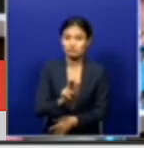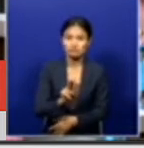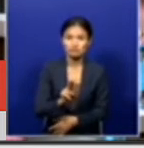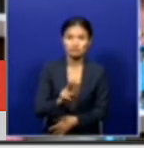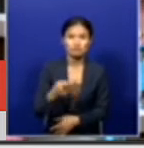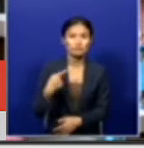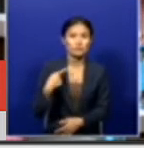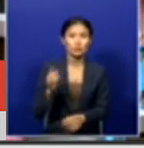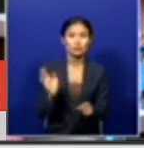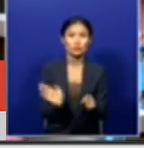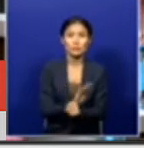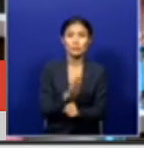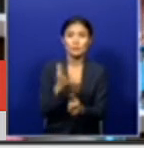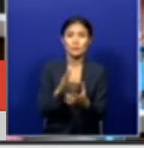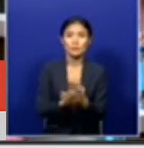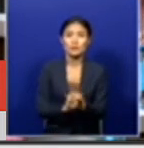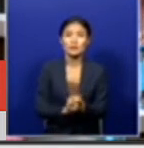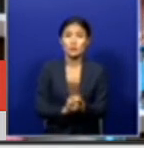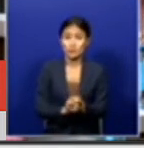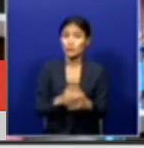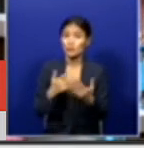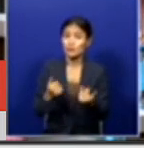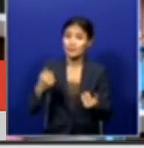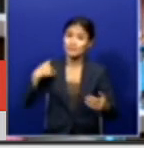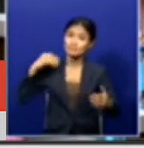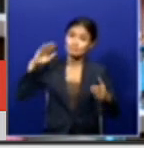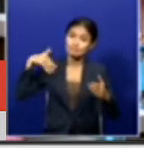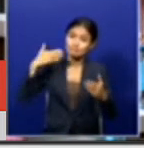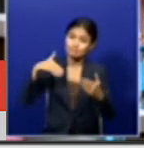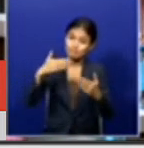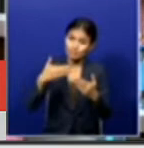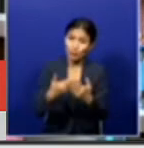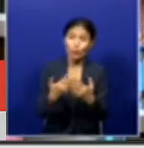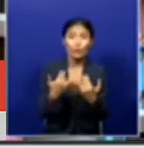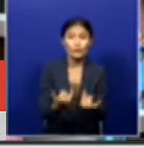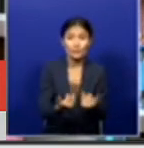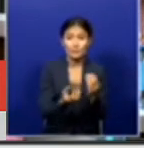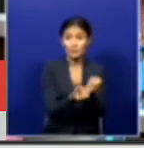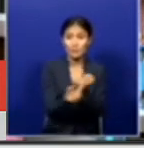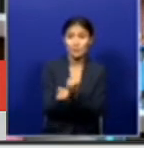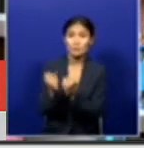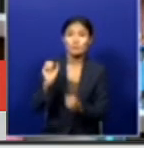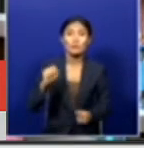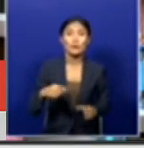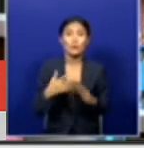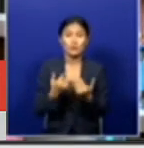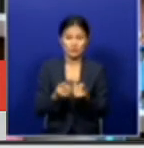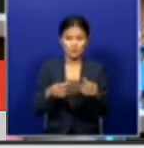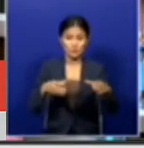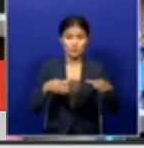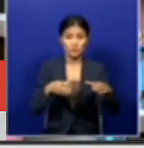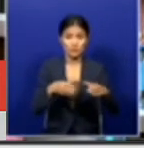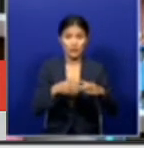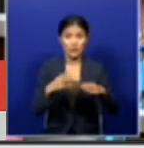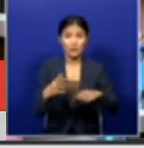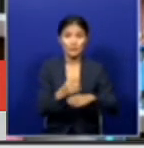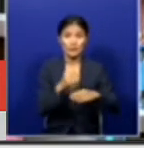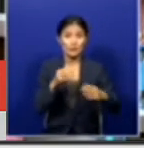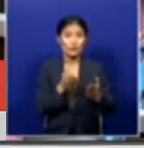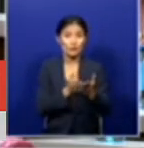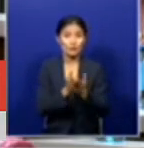เมื่อเวลาล่วงเลยมาและเกิดความเสียหายดังกล่าวพรรคการเมืองฝ่ายค้านไม่มีทางเลือก